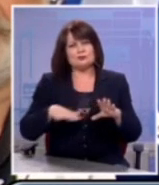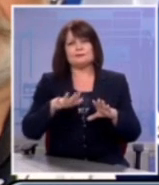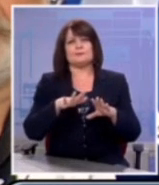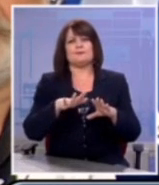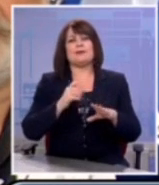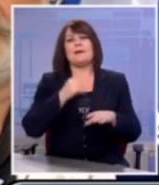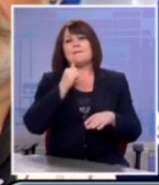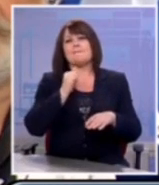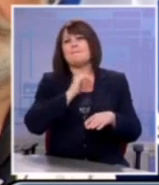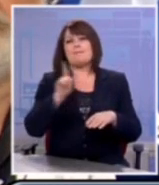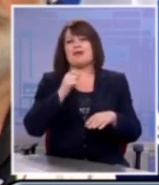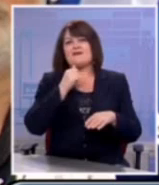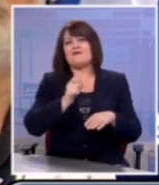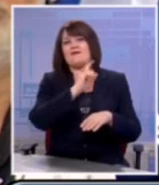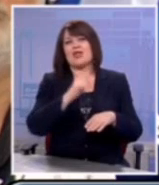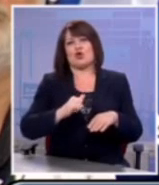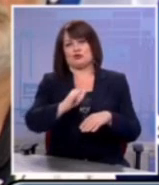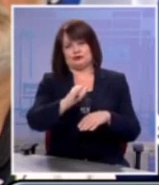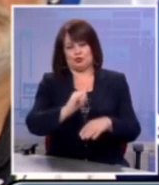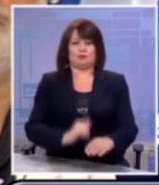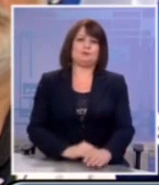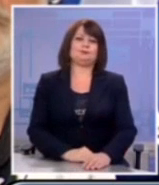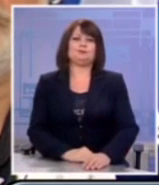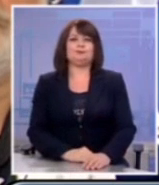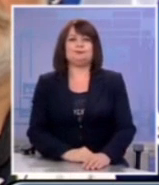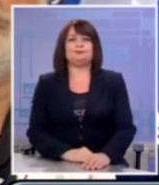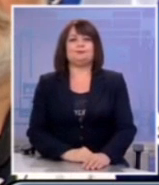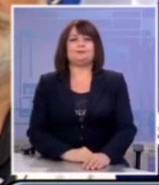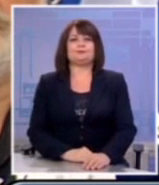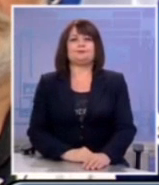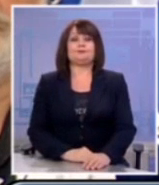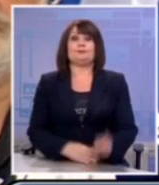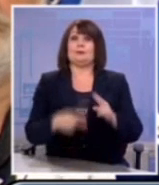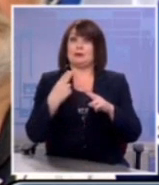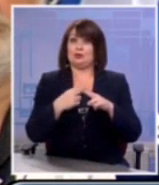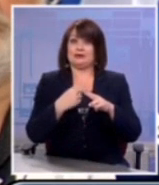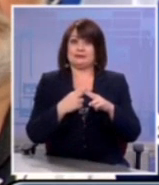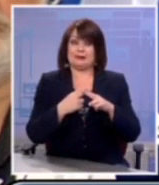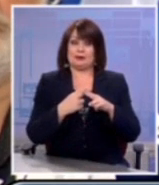και μη βιώσιμο. Αποτελεί ιδιαίτερη σημασία